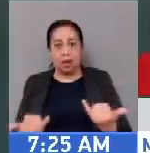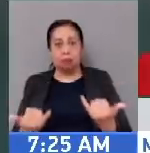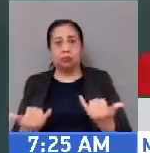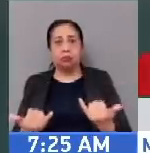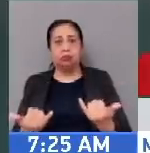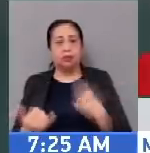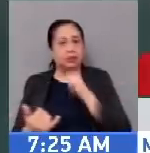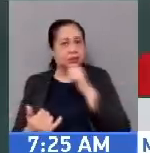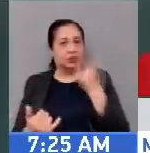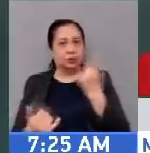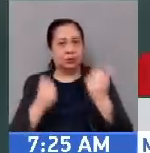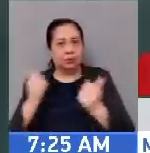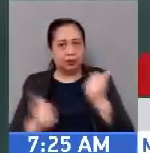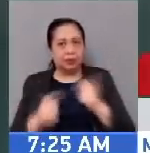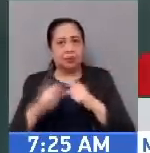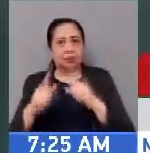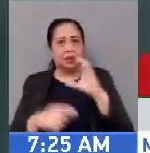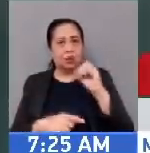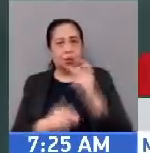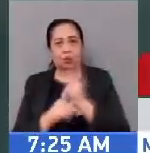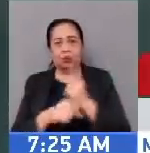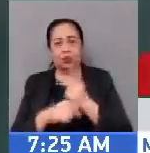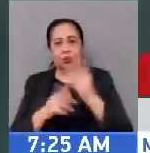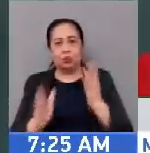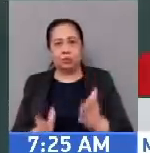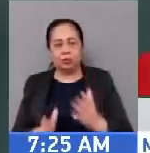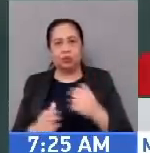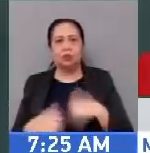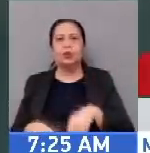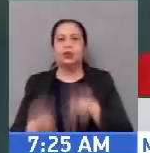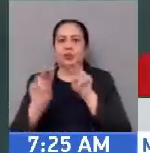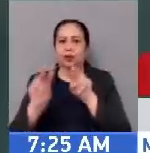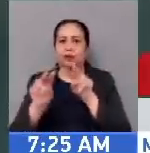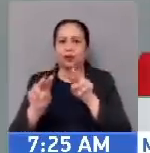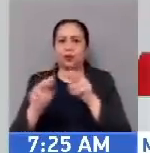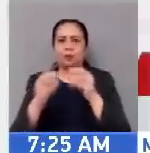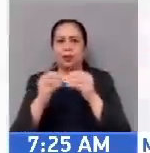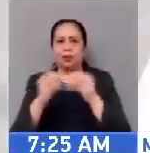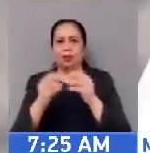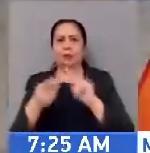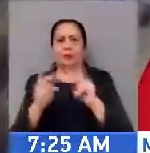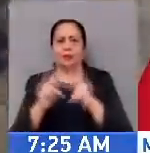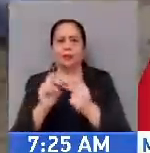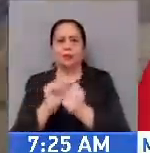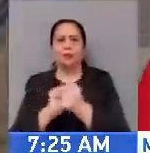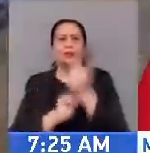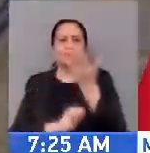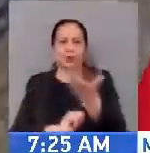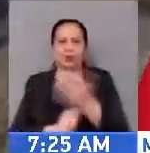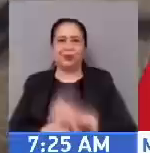GMA, we are looking forward to many more partnerships with you.